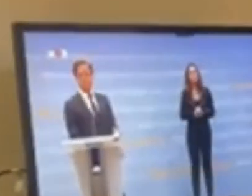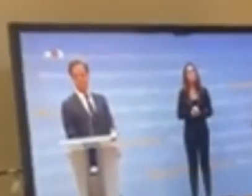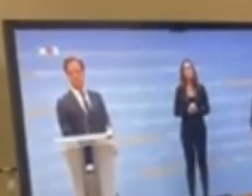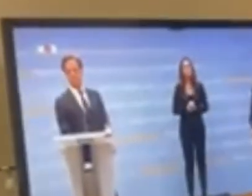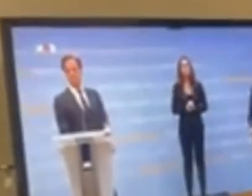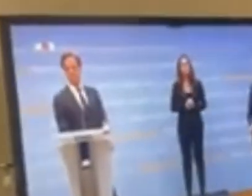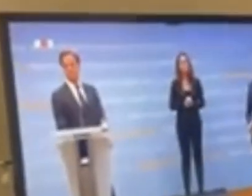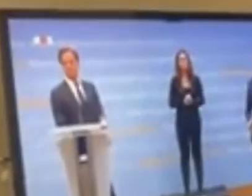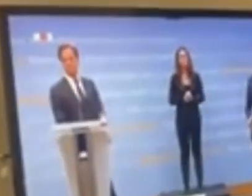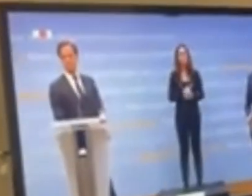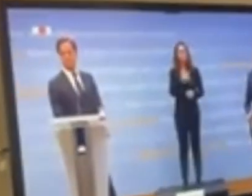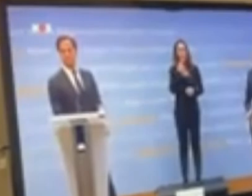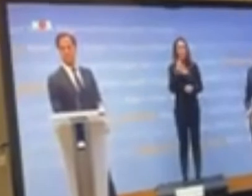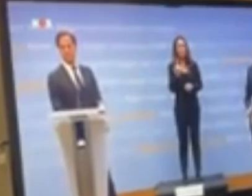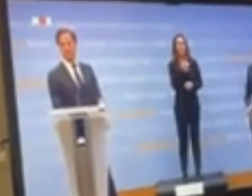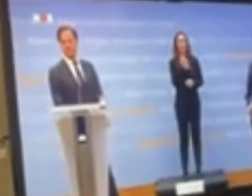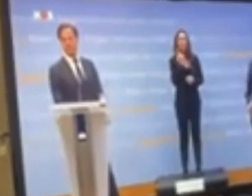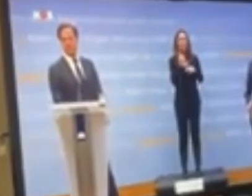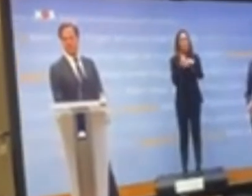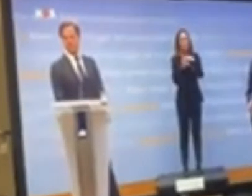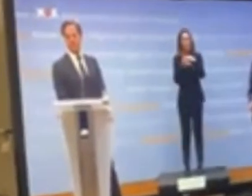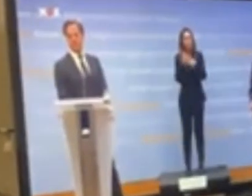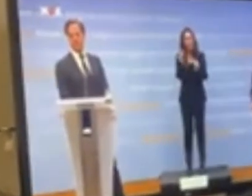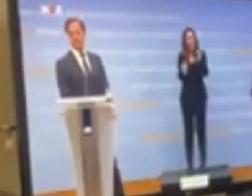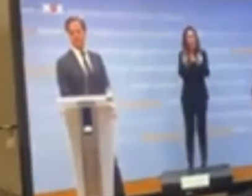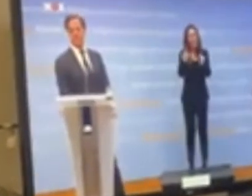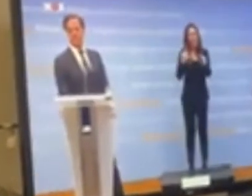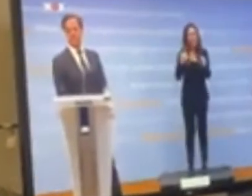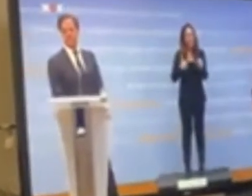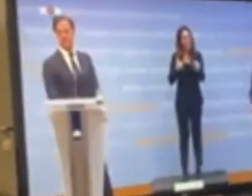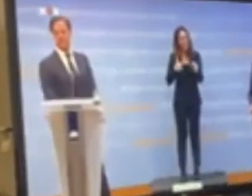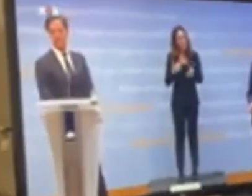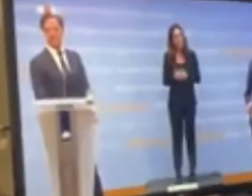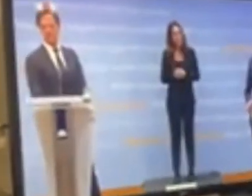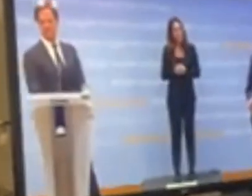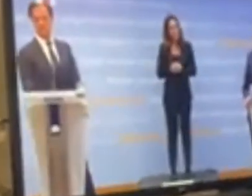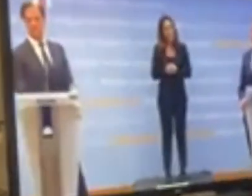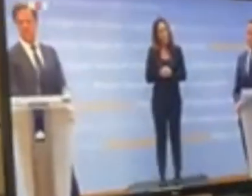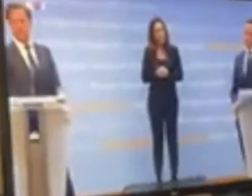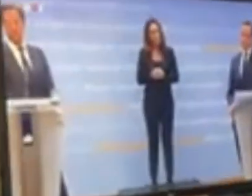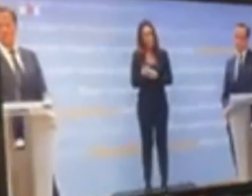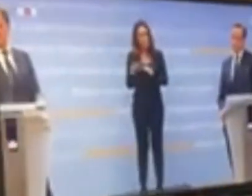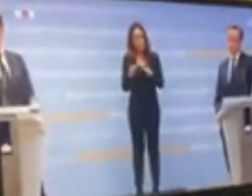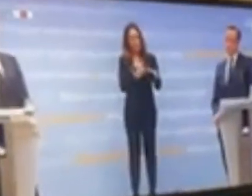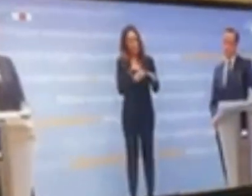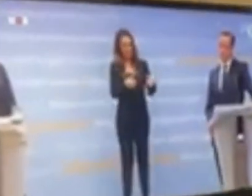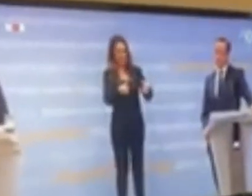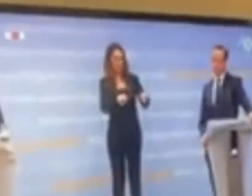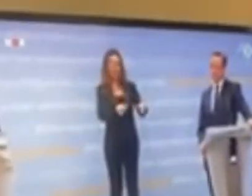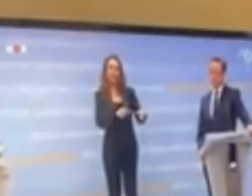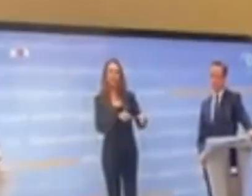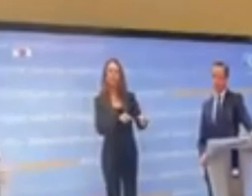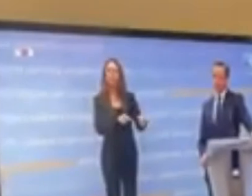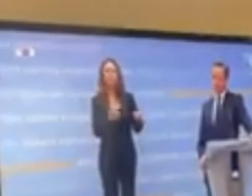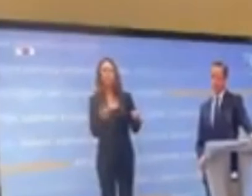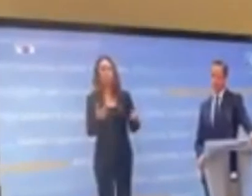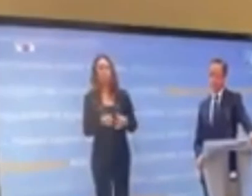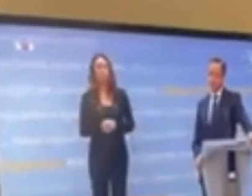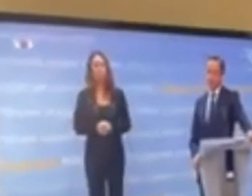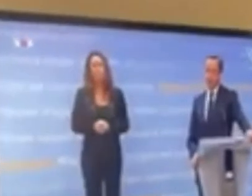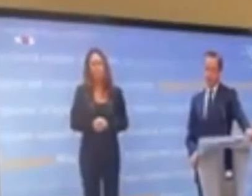U zei over positief geteste mensen... om die quarantaineplicht op te gaan leggen. Hoe gaat dat eruit